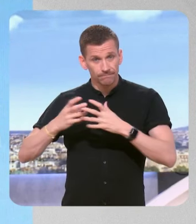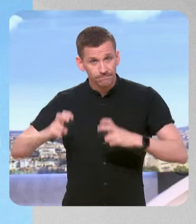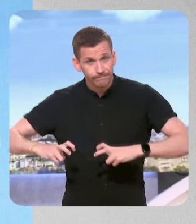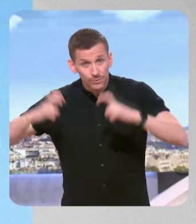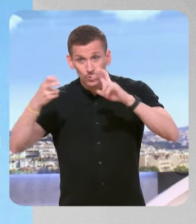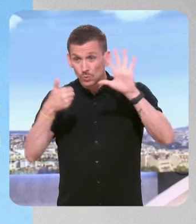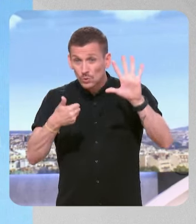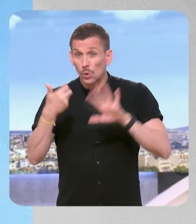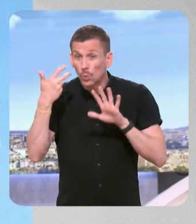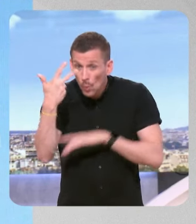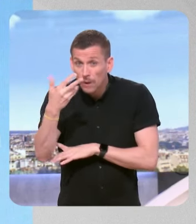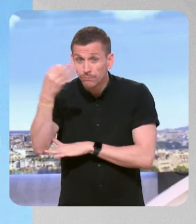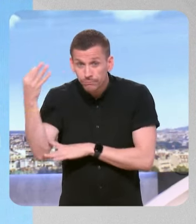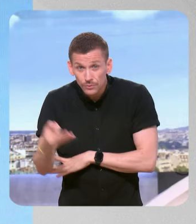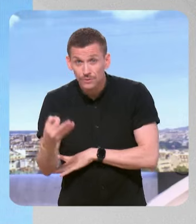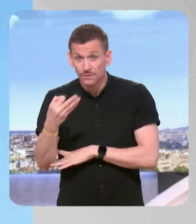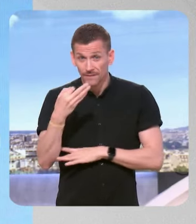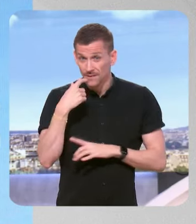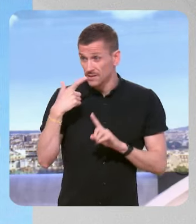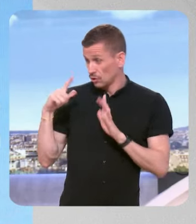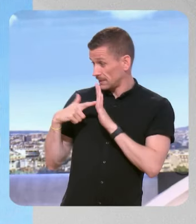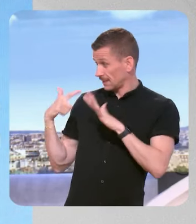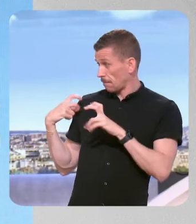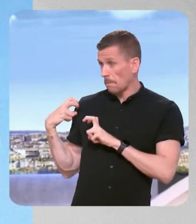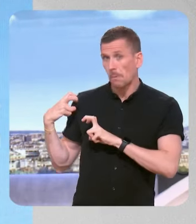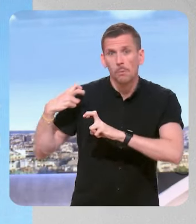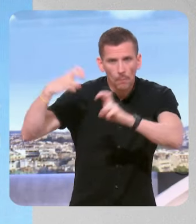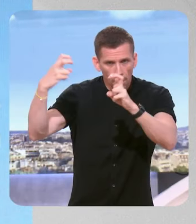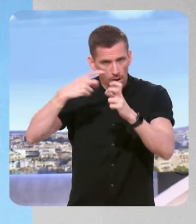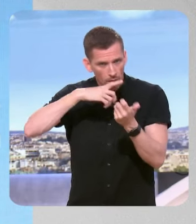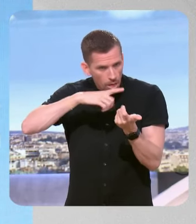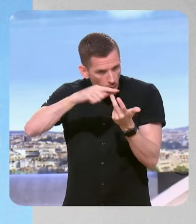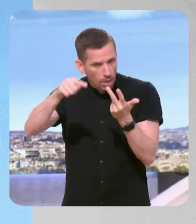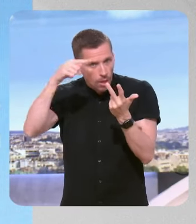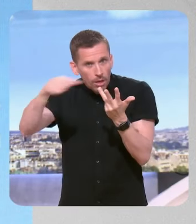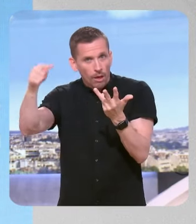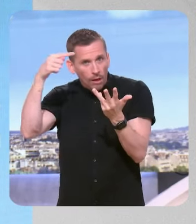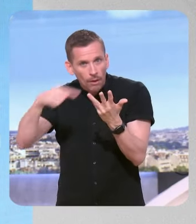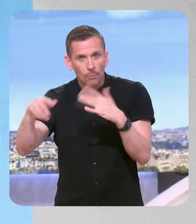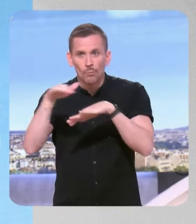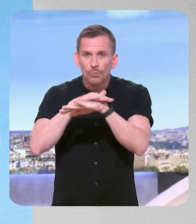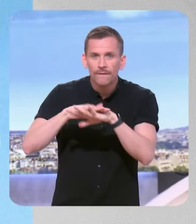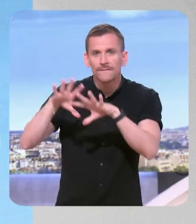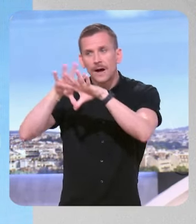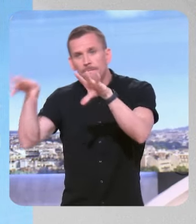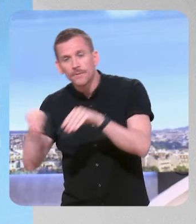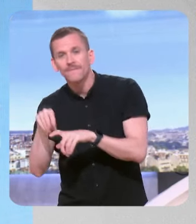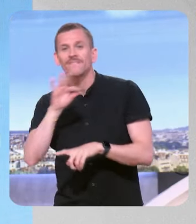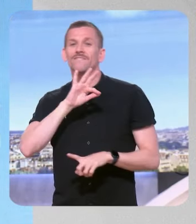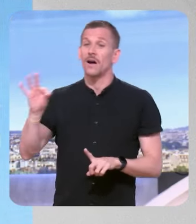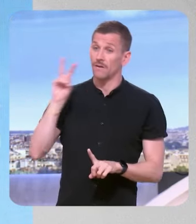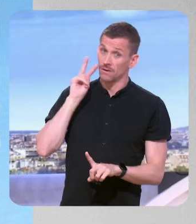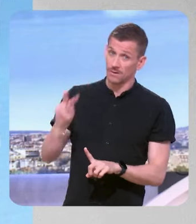catastrophe ce qui se passe dans ce pays en matière d'insécurité en matière de politique familiale et les Français le voient bien parce que Emmanuel